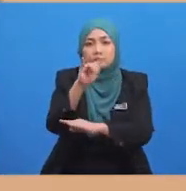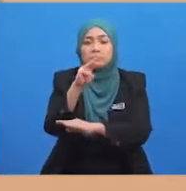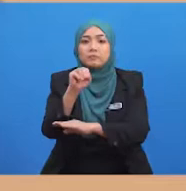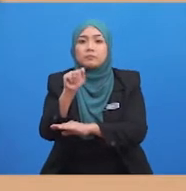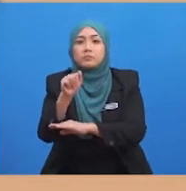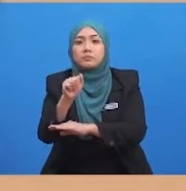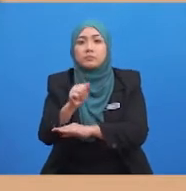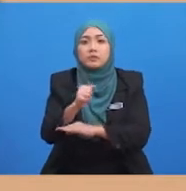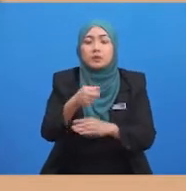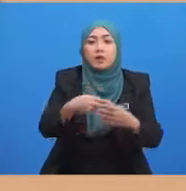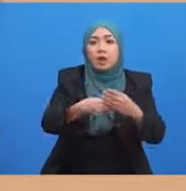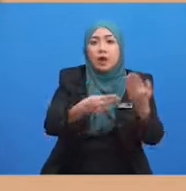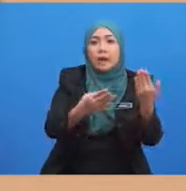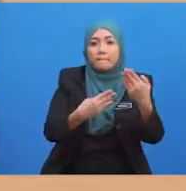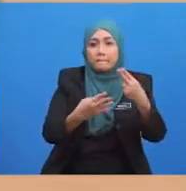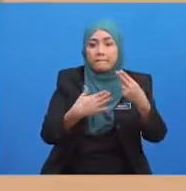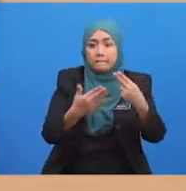dan kedap udara.